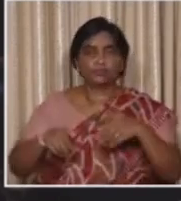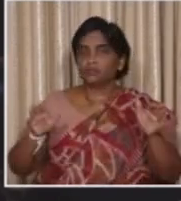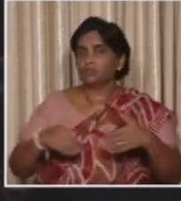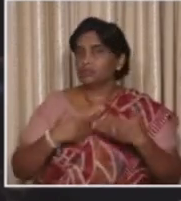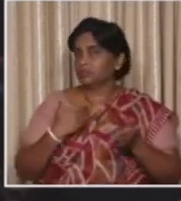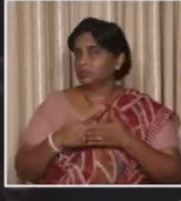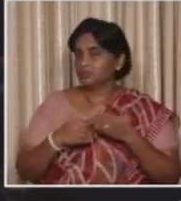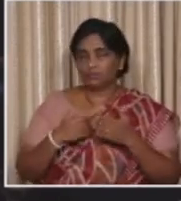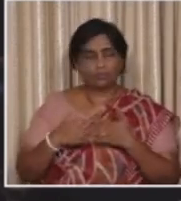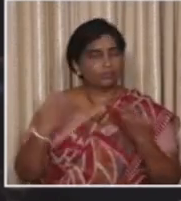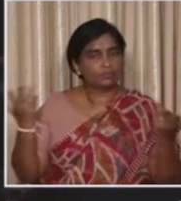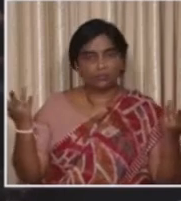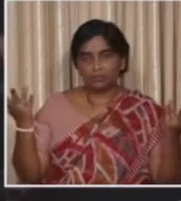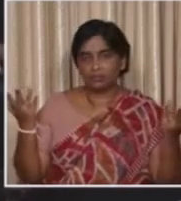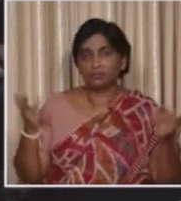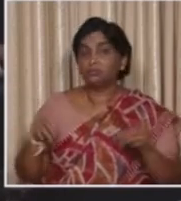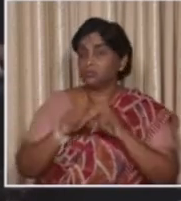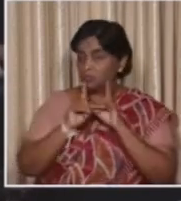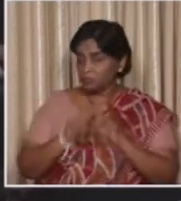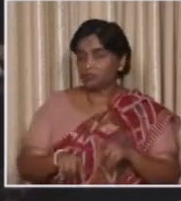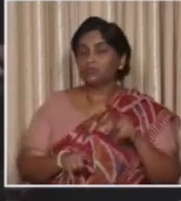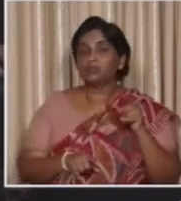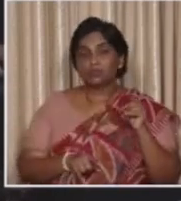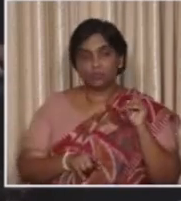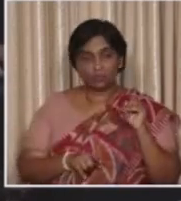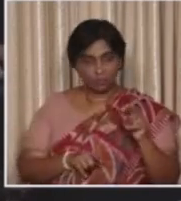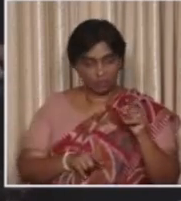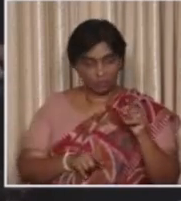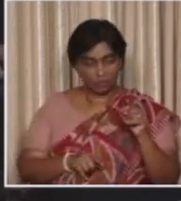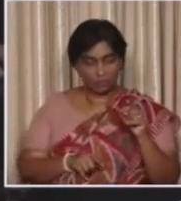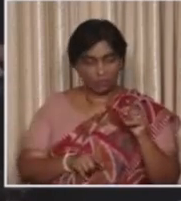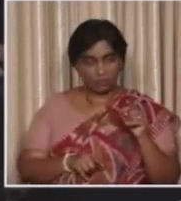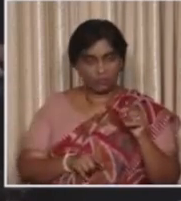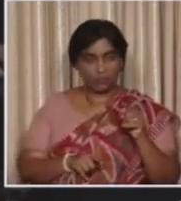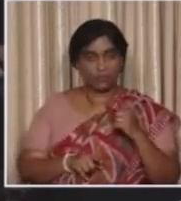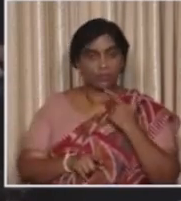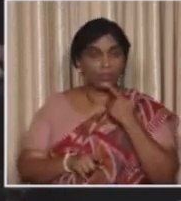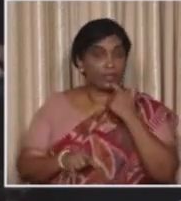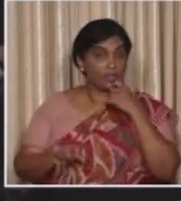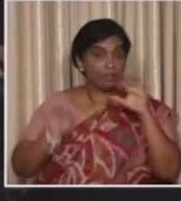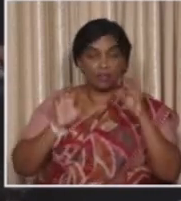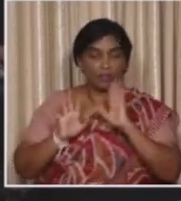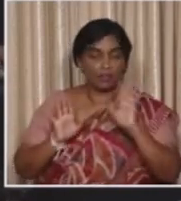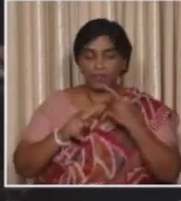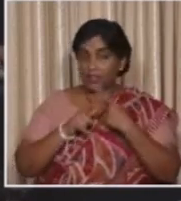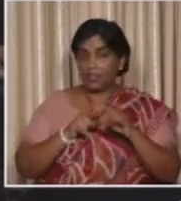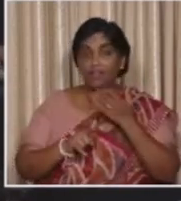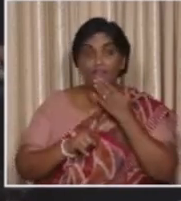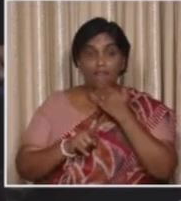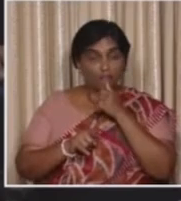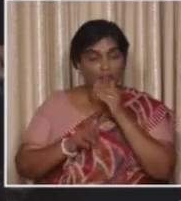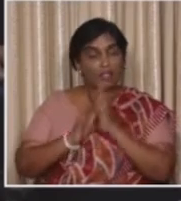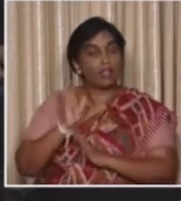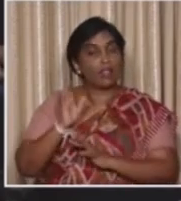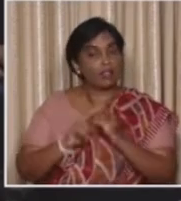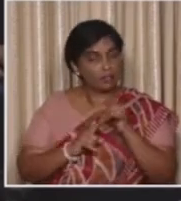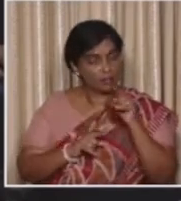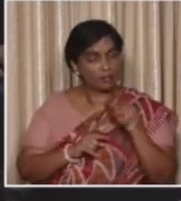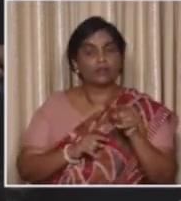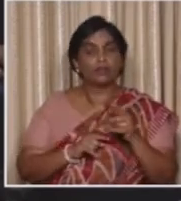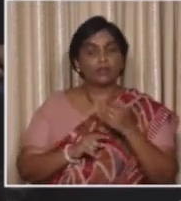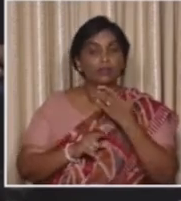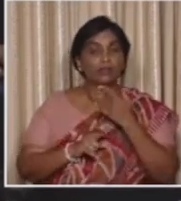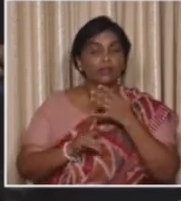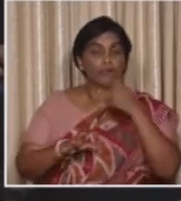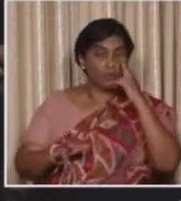නැහැ. ඒ වගේම තමයි ඔබතුමා වතු විතරක් නෙමේ ජල සම්පාදන ඇමතිවරයා නිසාමත් වතු